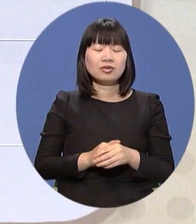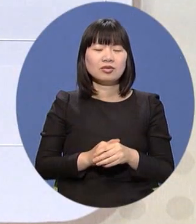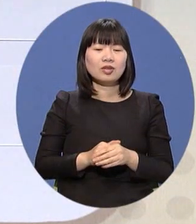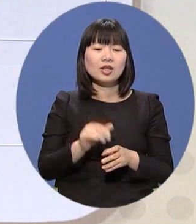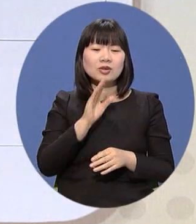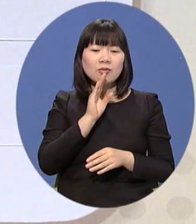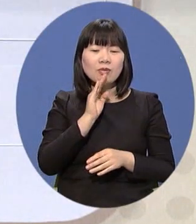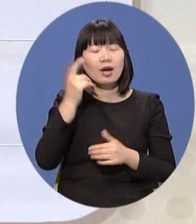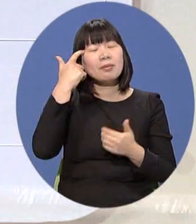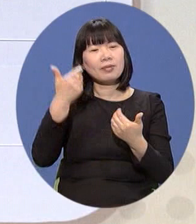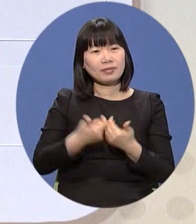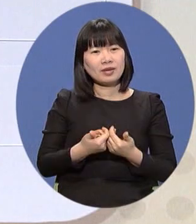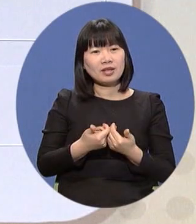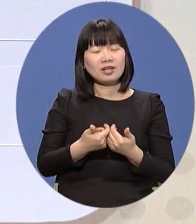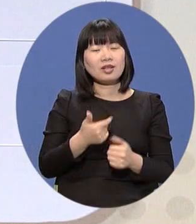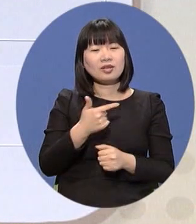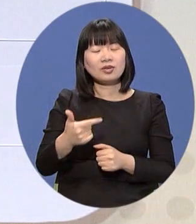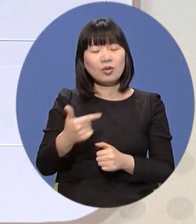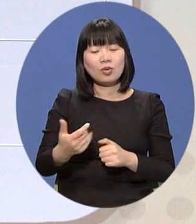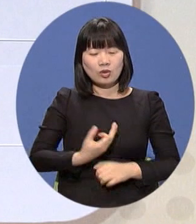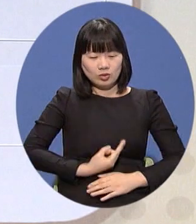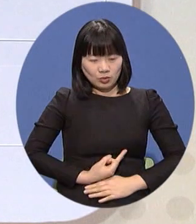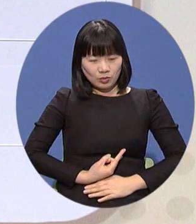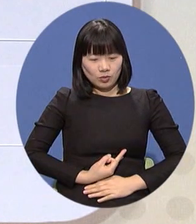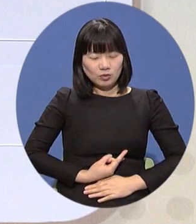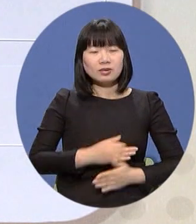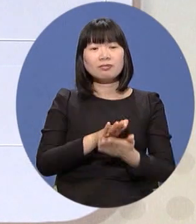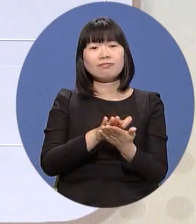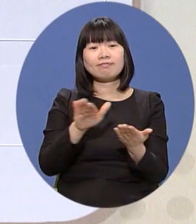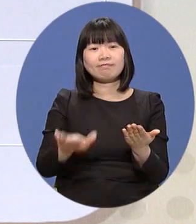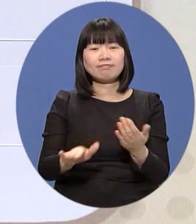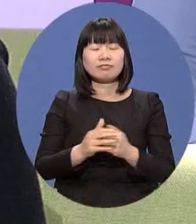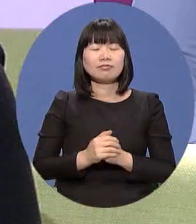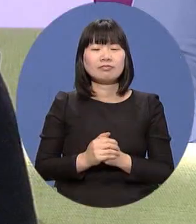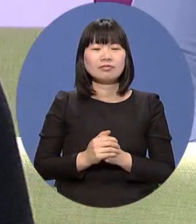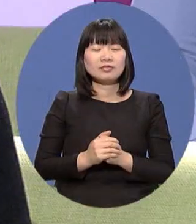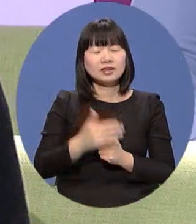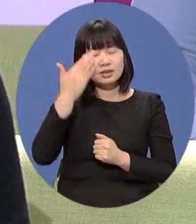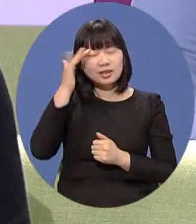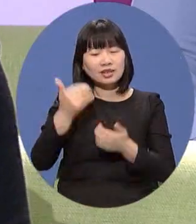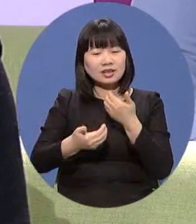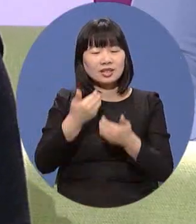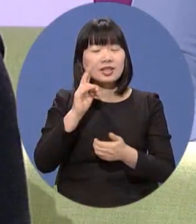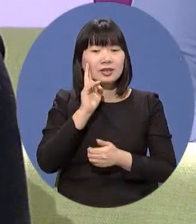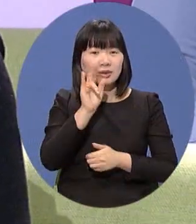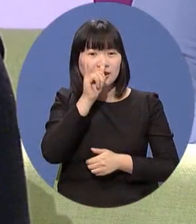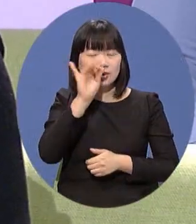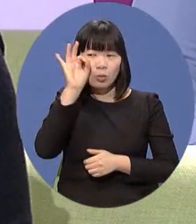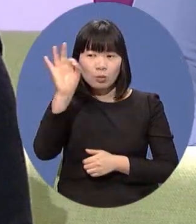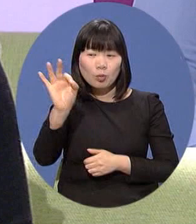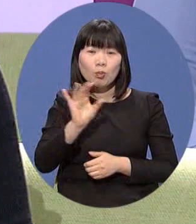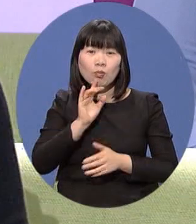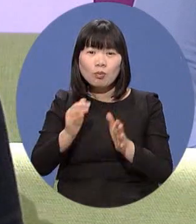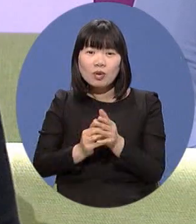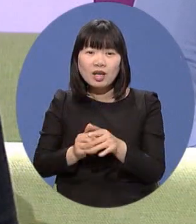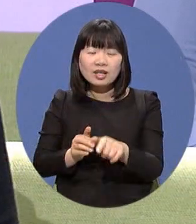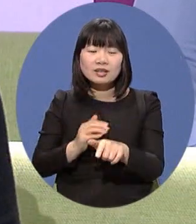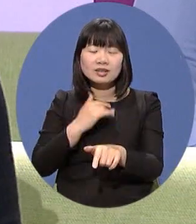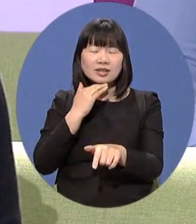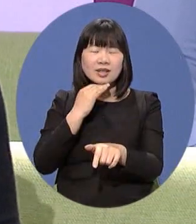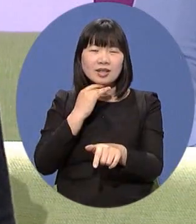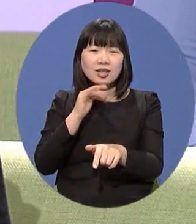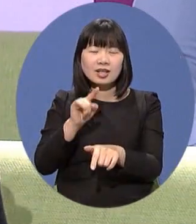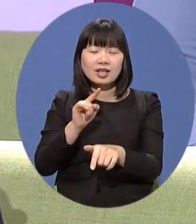정말 반대예요. 굉장히 소심한 아이예요. 아까 낯가림 심하게 하는 거 보였죠? 네. 이